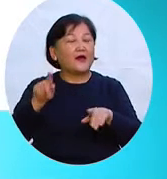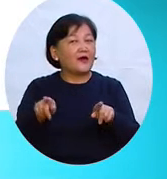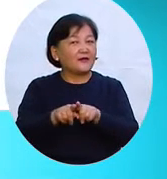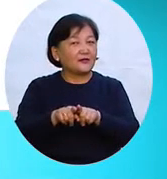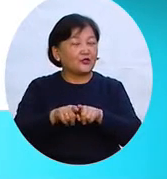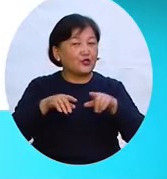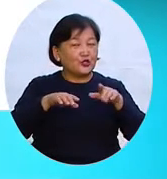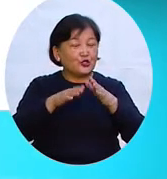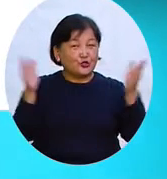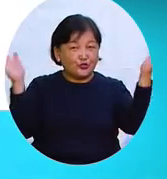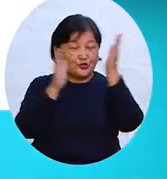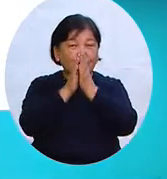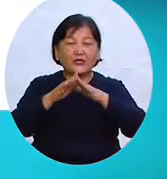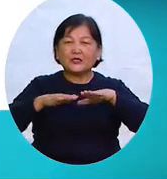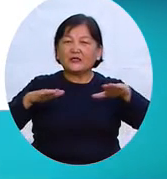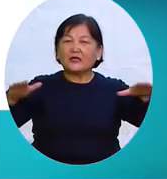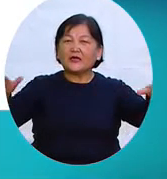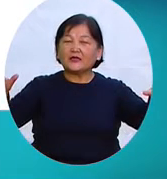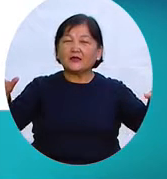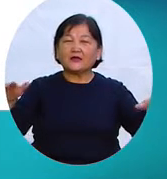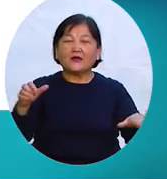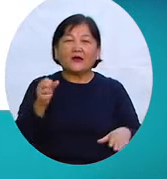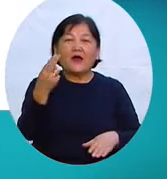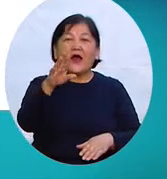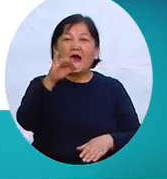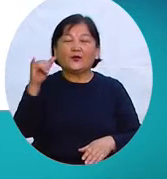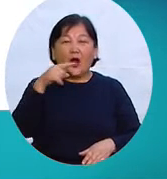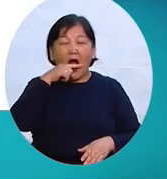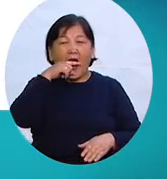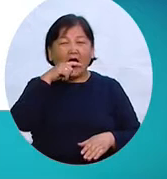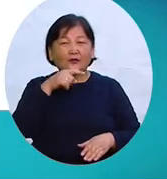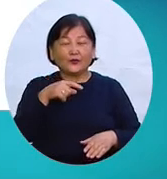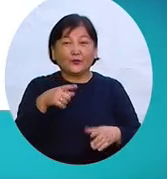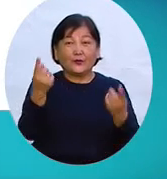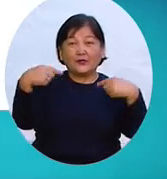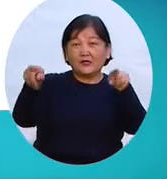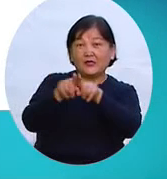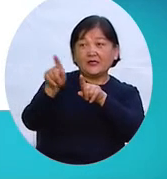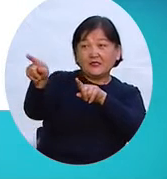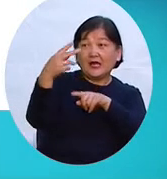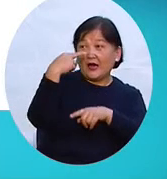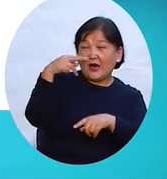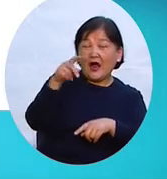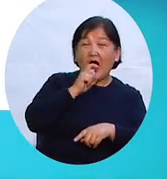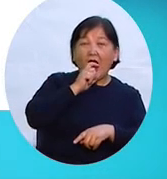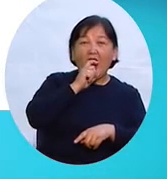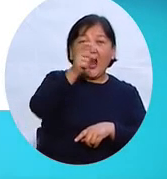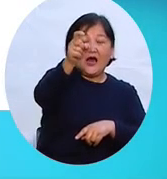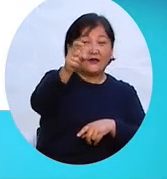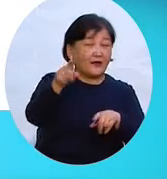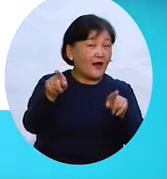хөгжин сонсогдох шиг адуу ижлээ хараад хангинт л янцхаах шиг хорвогийн